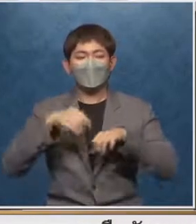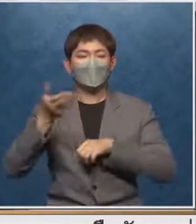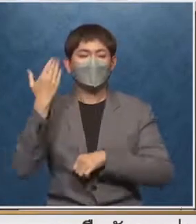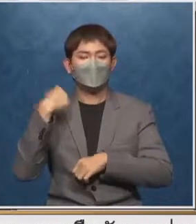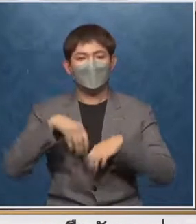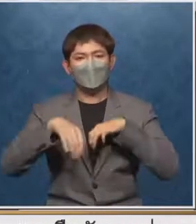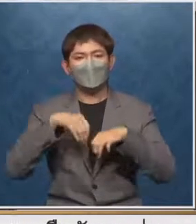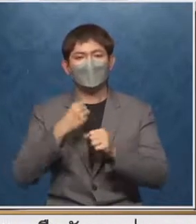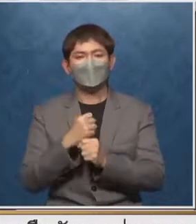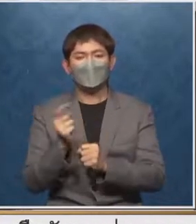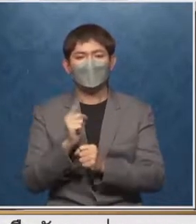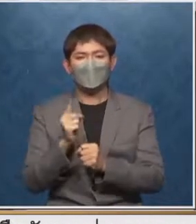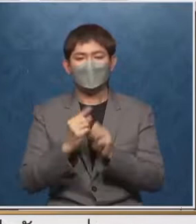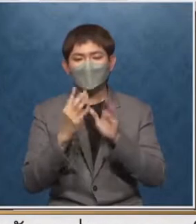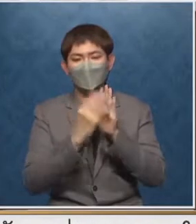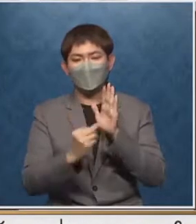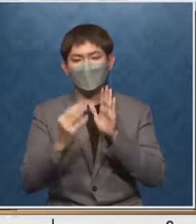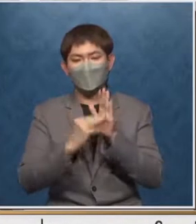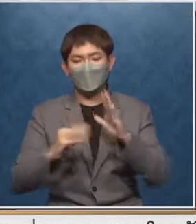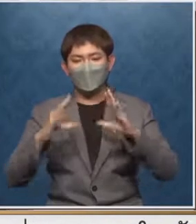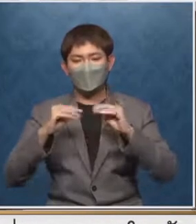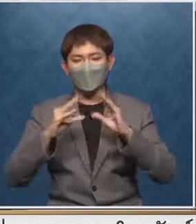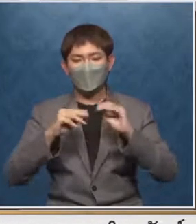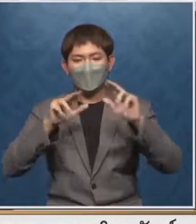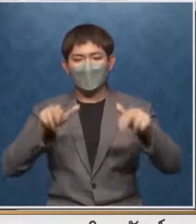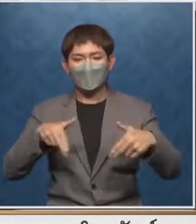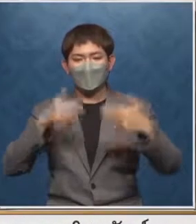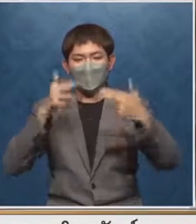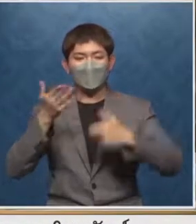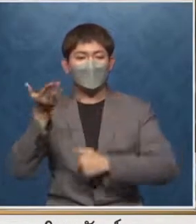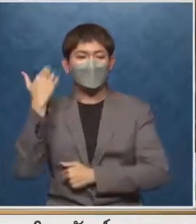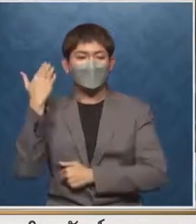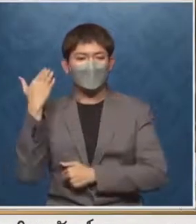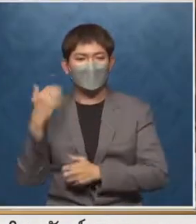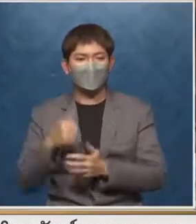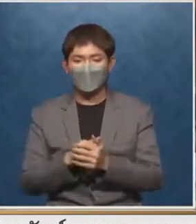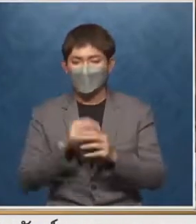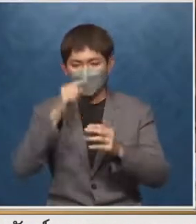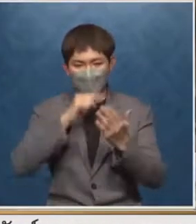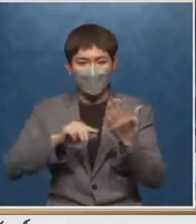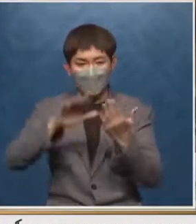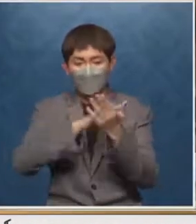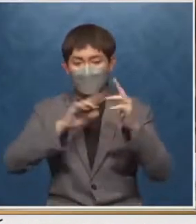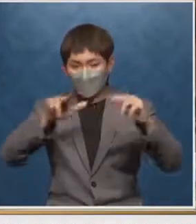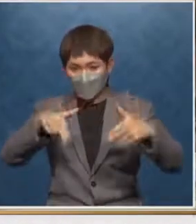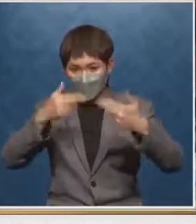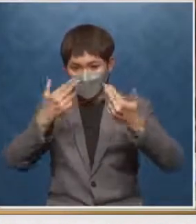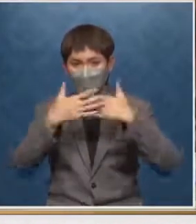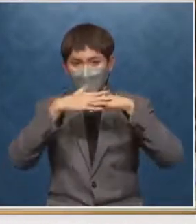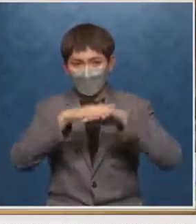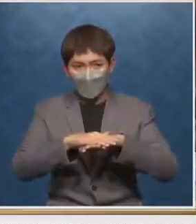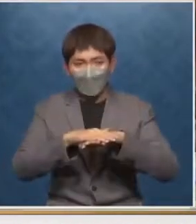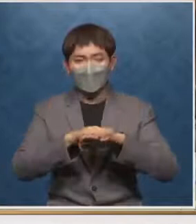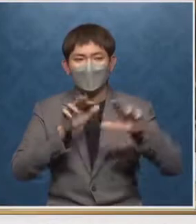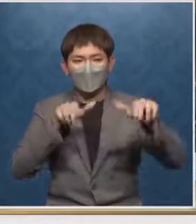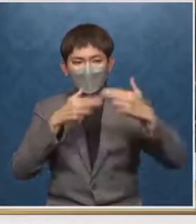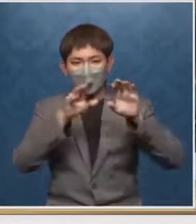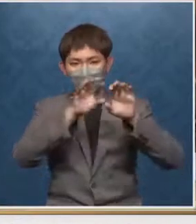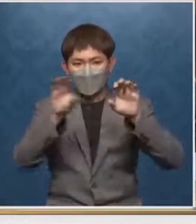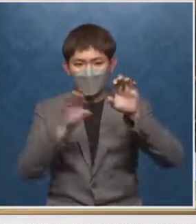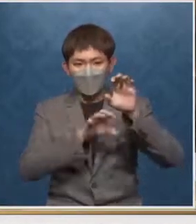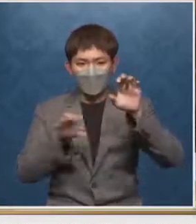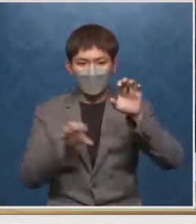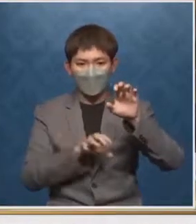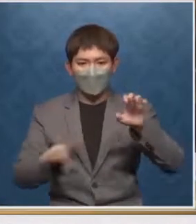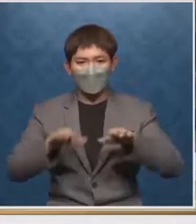จัดอบรมหรือประชุมออนไลน์ไปนะครับทั่วประเทศมีผู้เข้าร่วมนะครับเป็นนักเรียนนักศึกษ